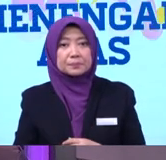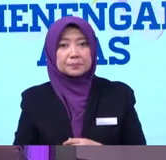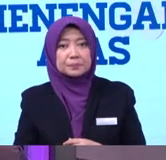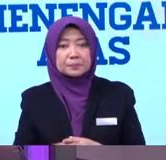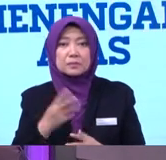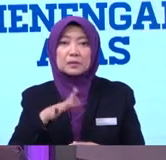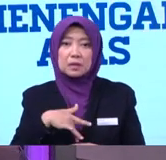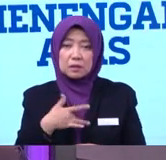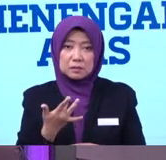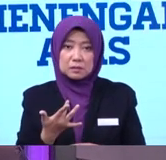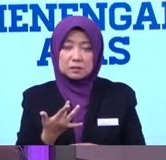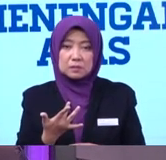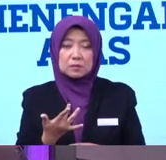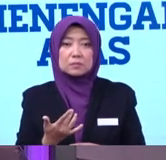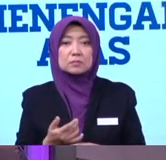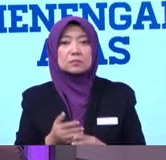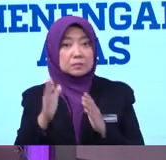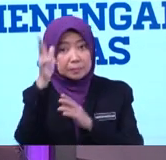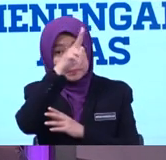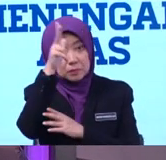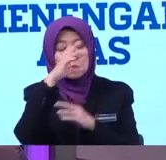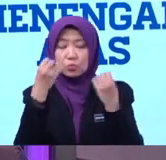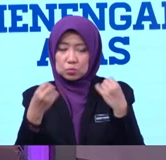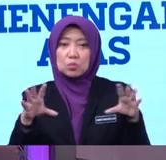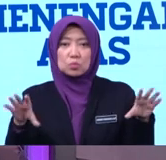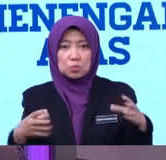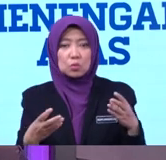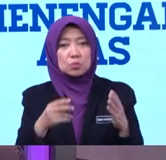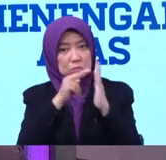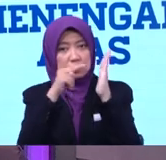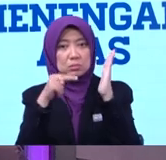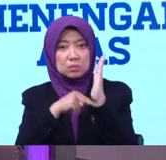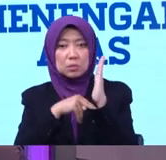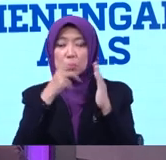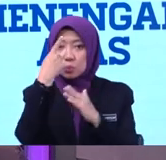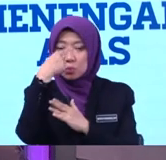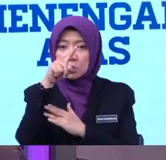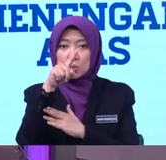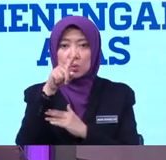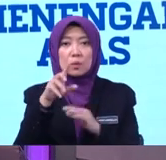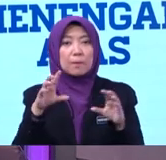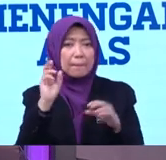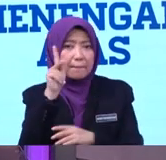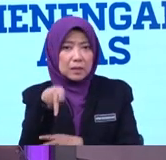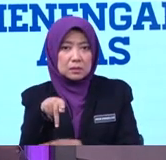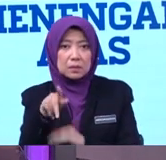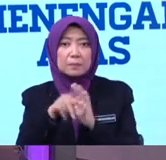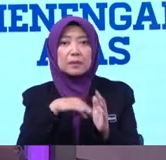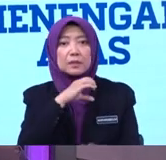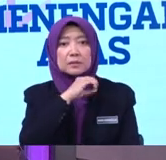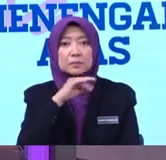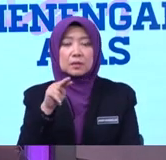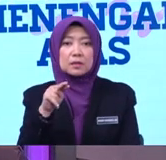pihak berkuasa juga telah mengetahui undang-undang untuk memastikan pencemaran alam sekitar di negara kita